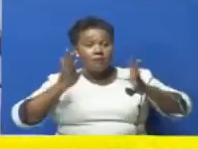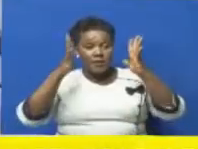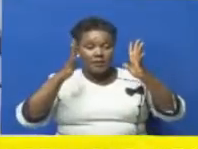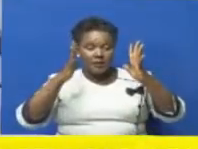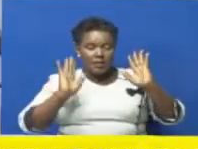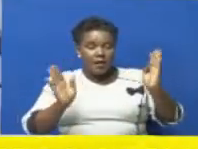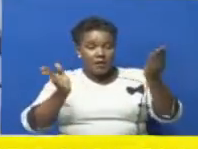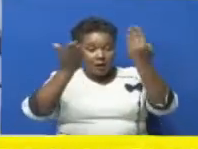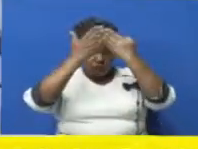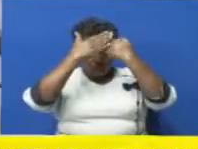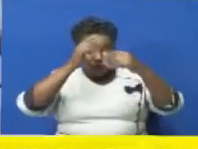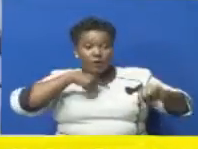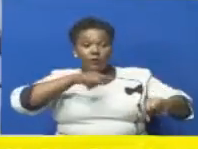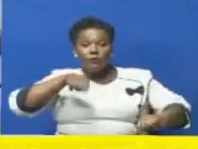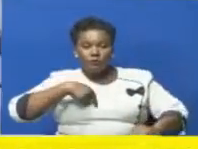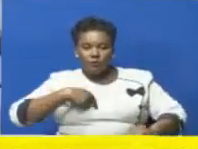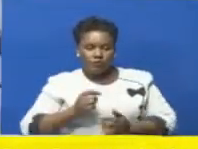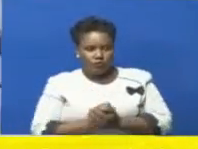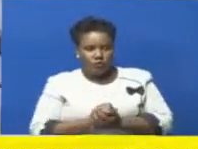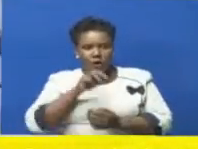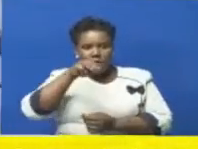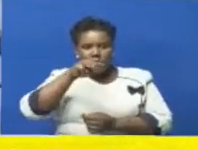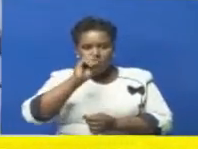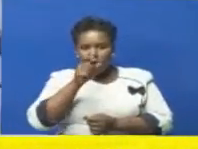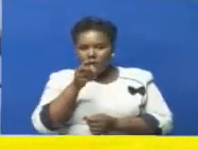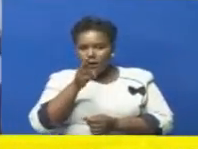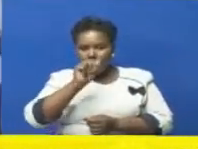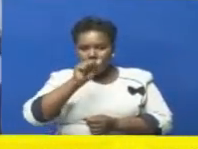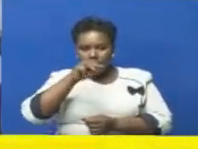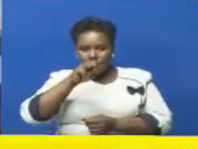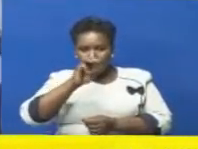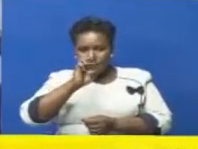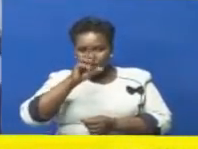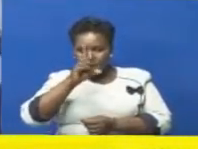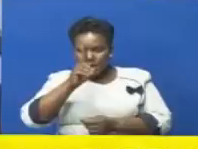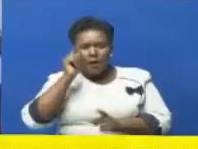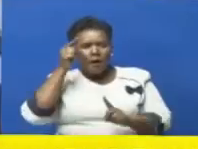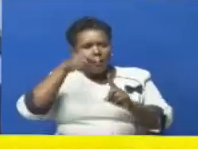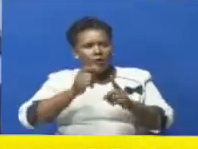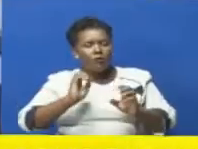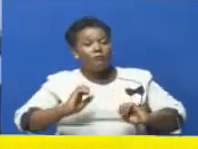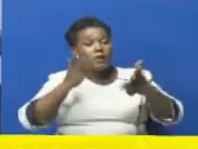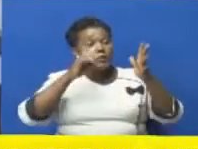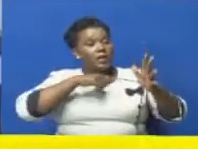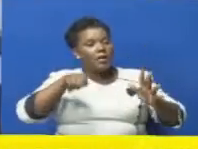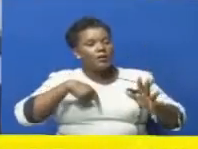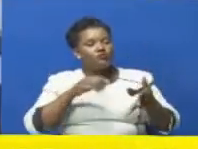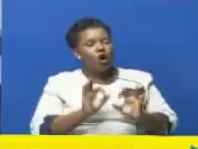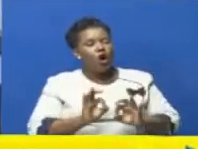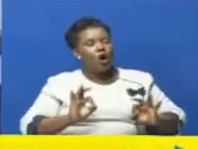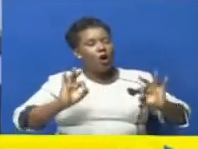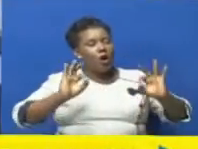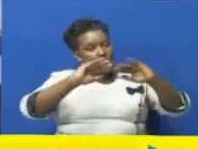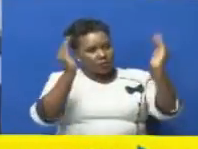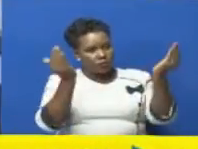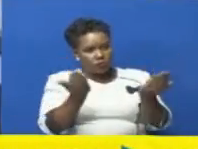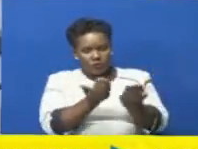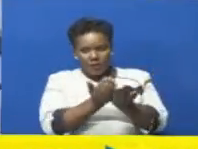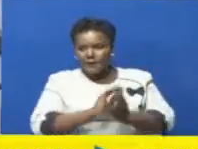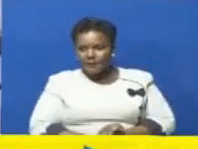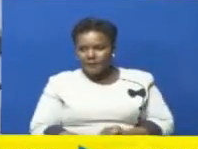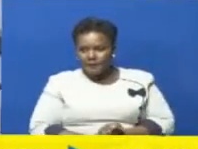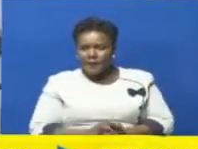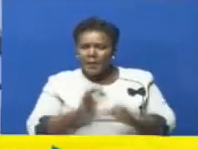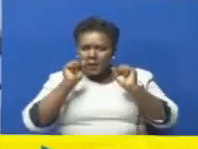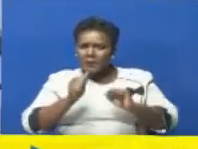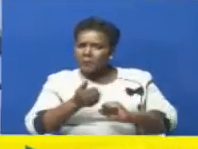wa maisha ya kila siku, ili kuyafanya maisha yetu yawe bora zaidi hapa duniani. Tafakuri hiyo